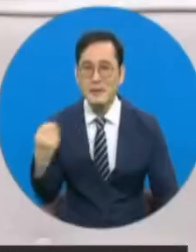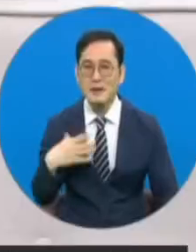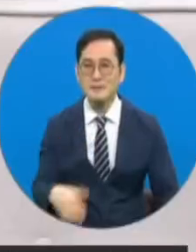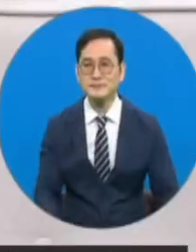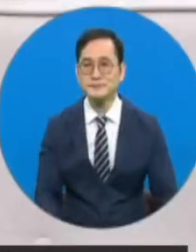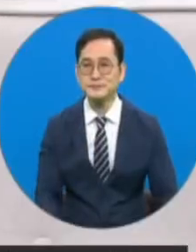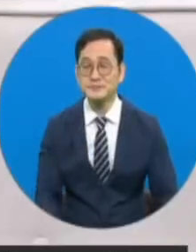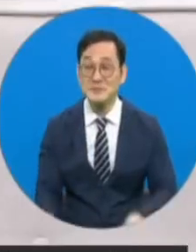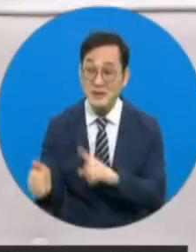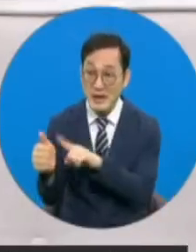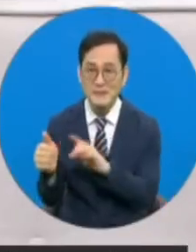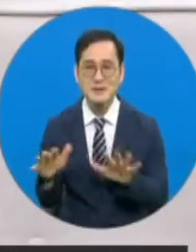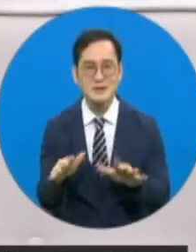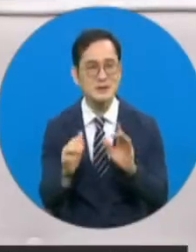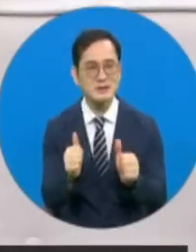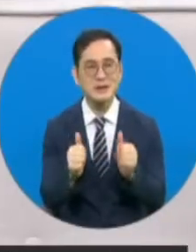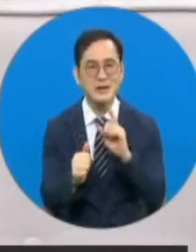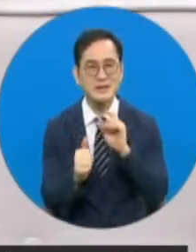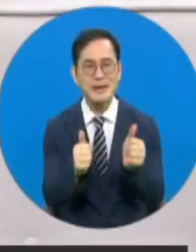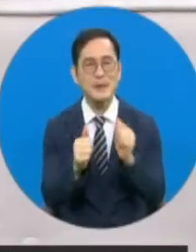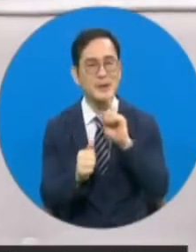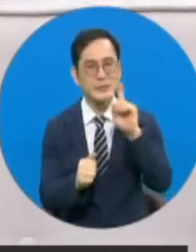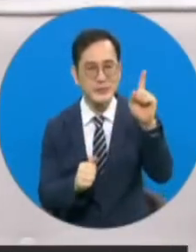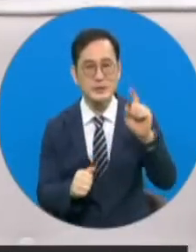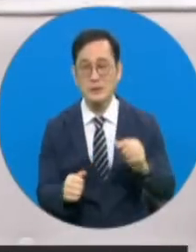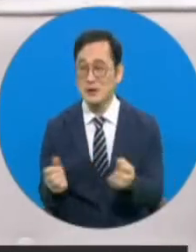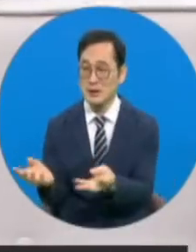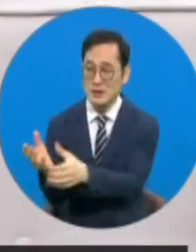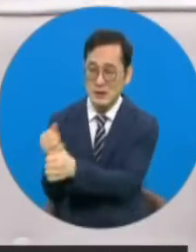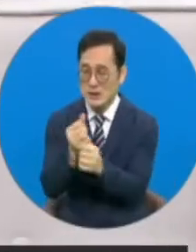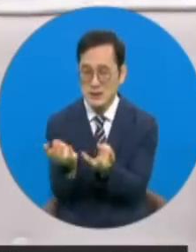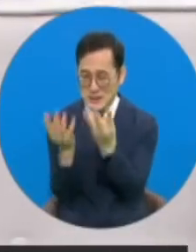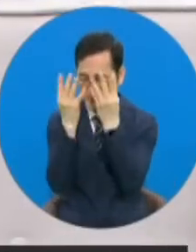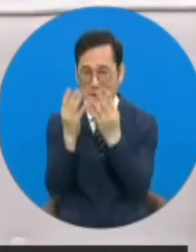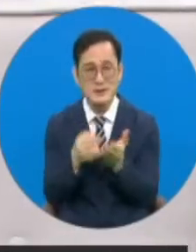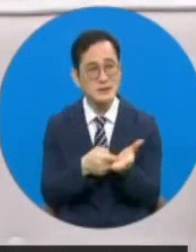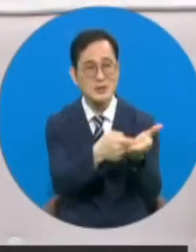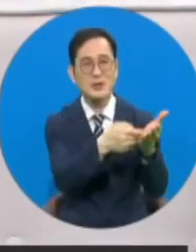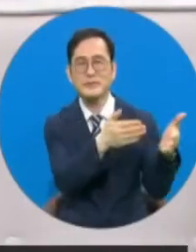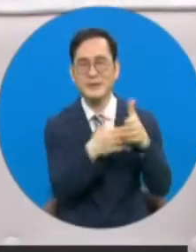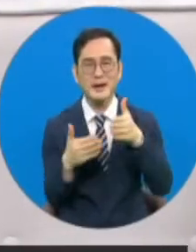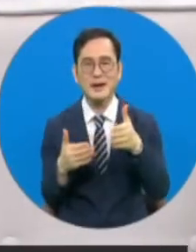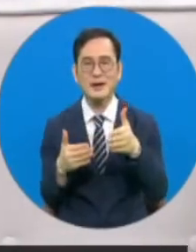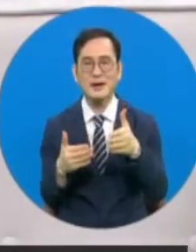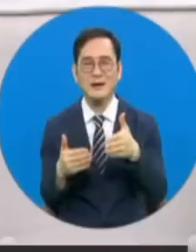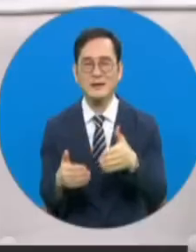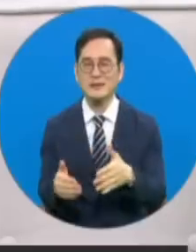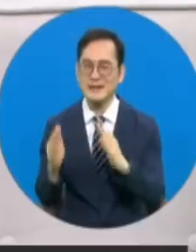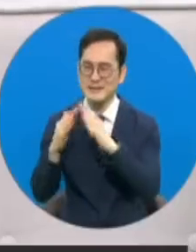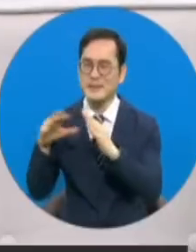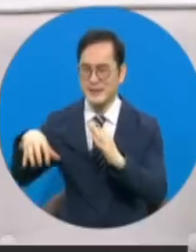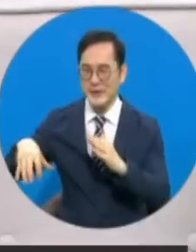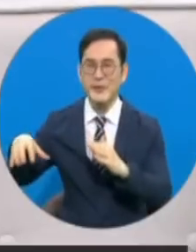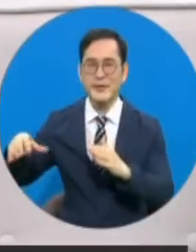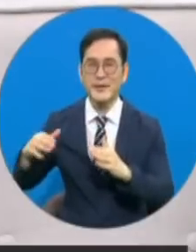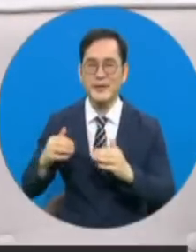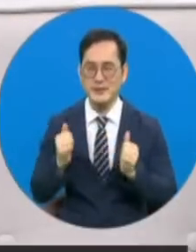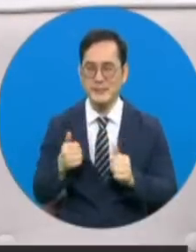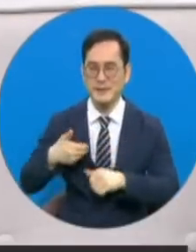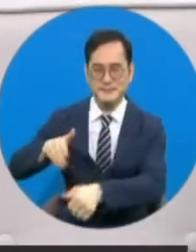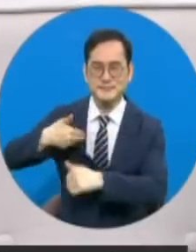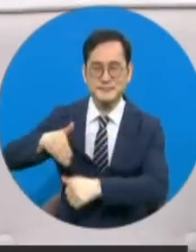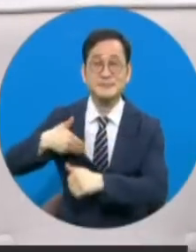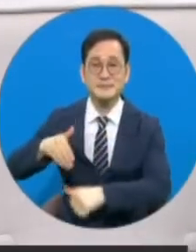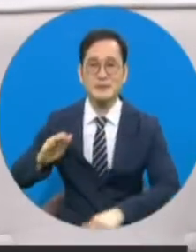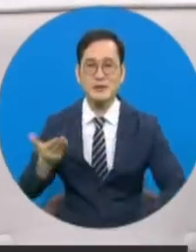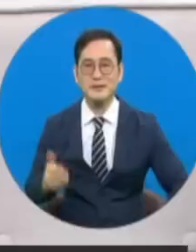근데 지금 기수도 있잖아요 근데 영적 청구됐는데 기각이 됐어요 근데 죄명이 유기에 의한 공무집행방에 직권남형 허위공무소